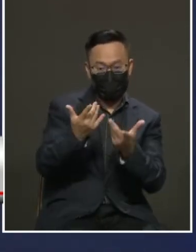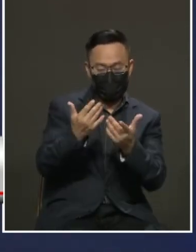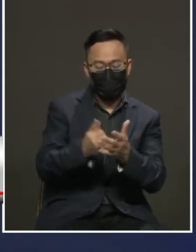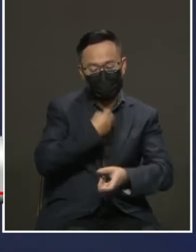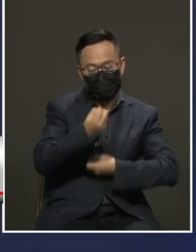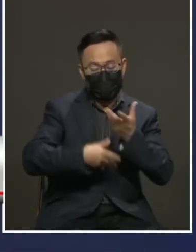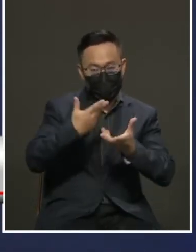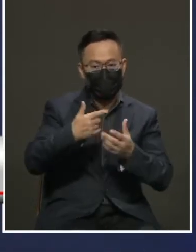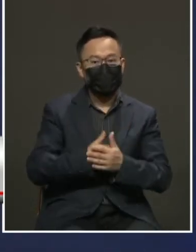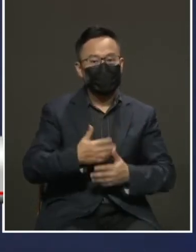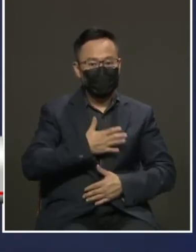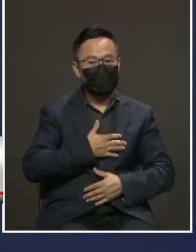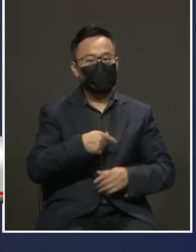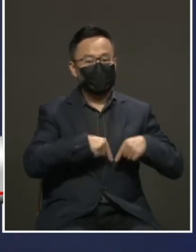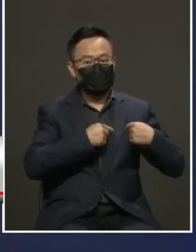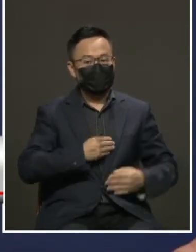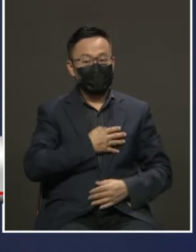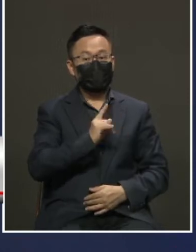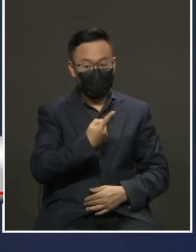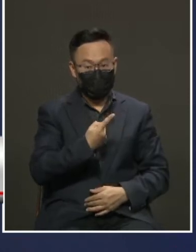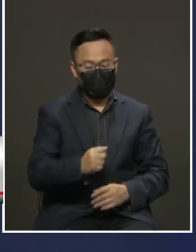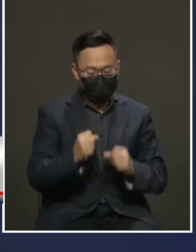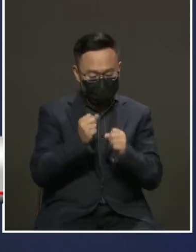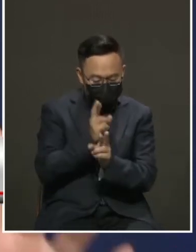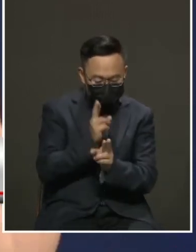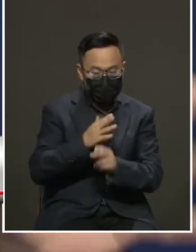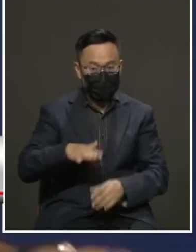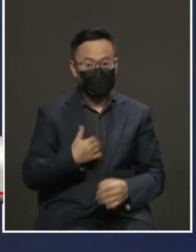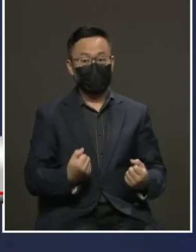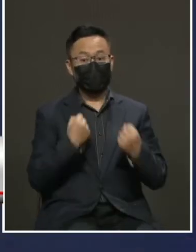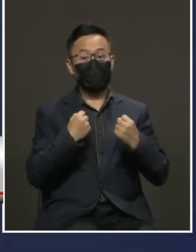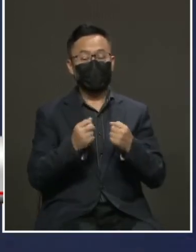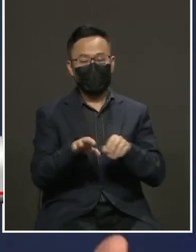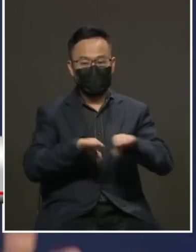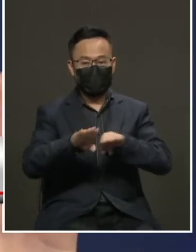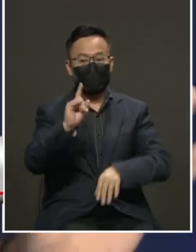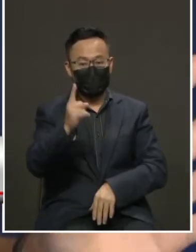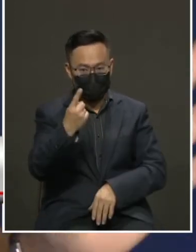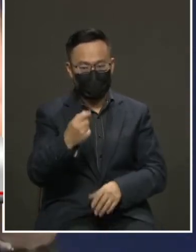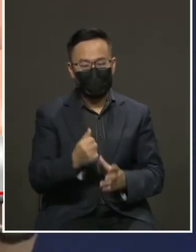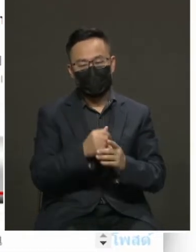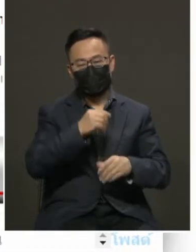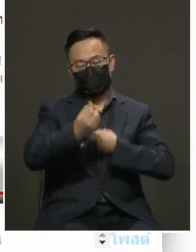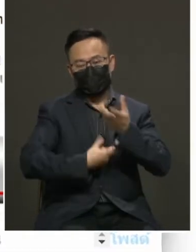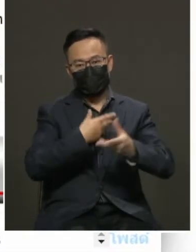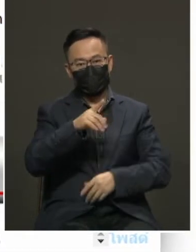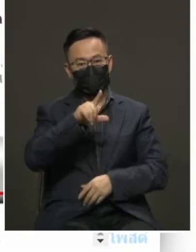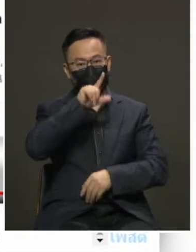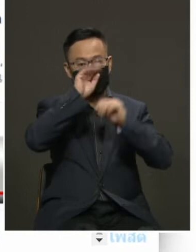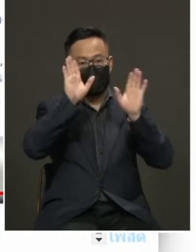ที่จะรักษาตัวเองเพื่อให้กลับมาลงสนามได้เร็วๆอัลบอนทวีตข้อความผ่านทาง Twitter แล้วก็โพสต์ผ่าน IG แบบนี้ค่